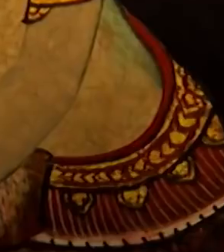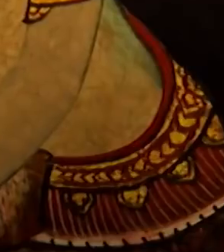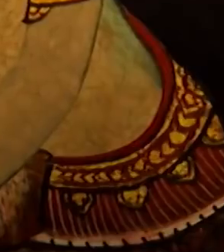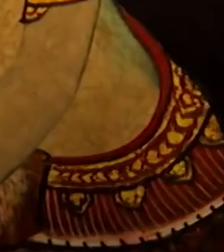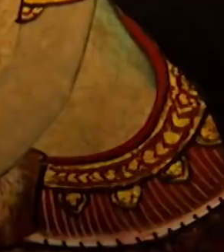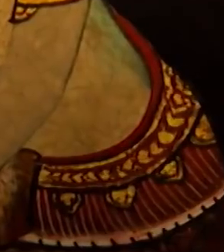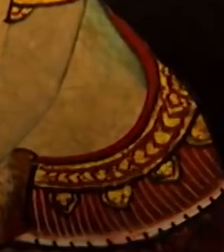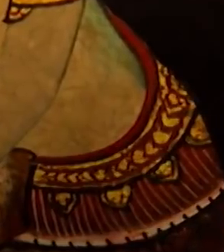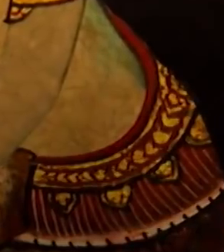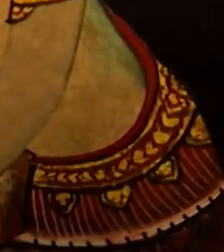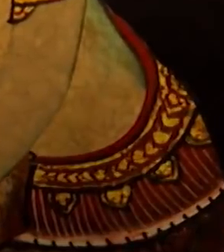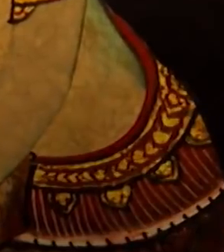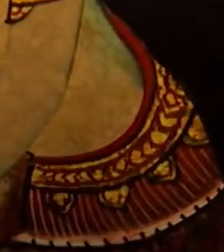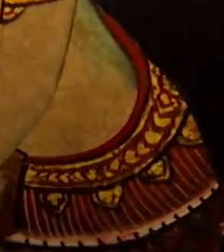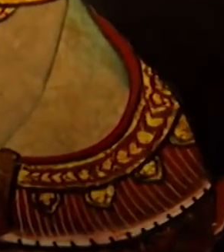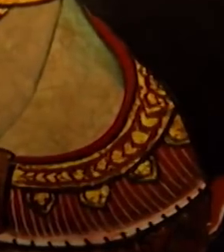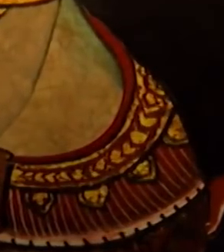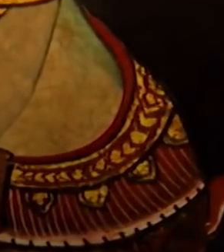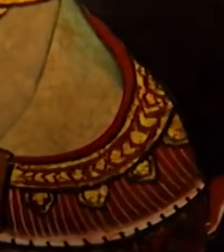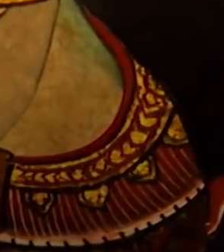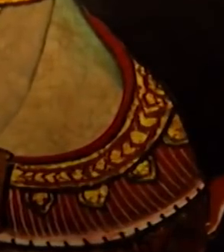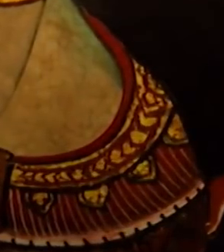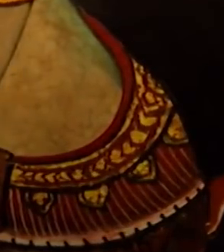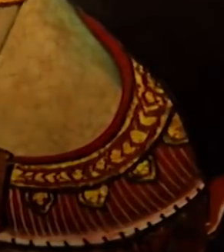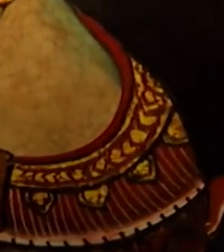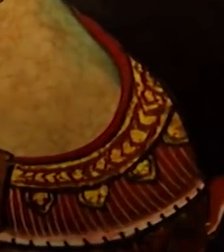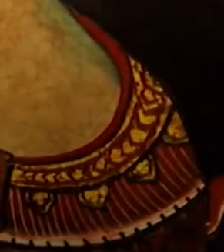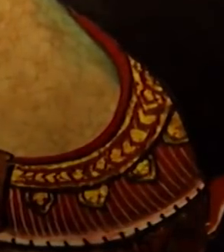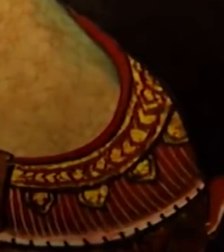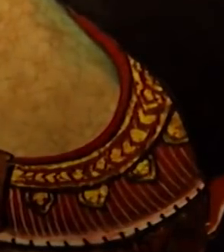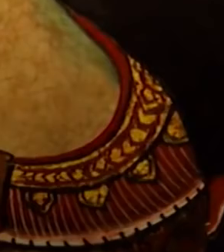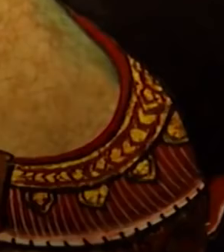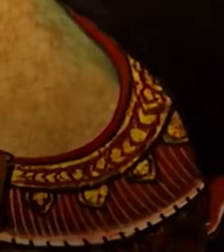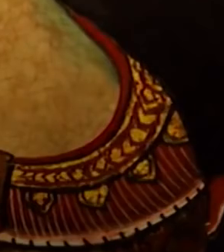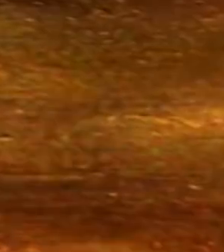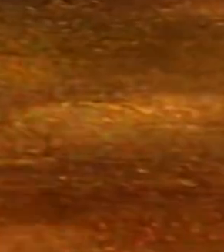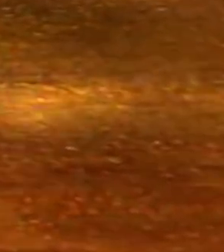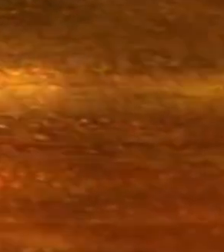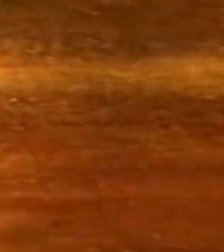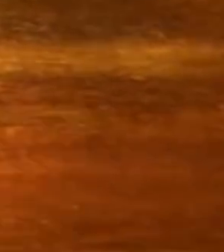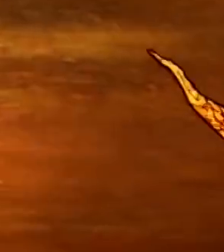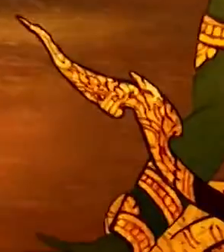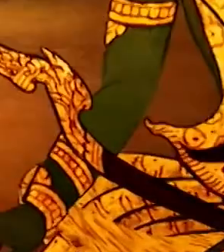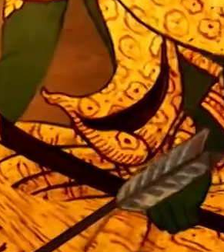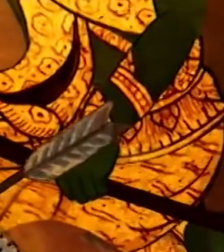แต่อยู่ที่นี่มาช้านานเพิ่งเห็นพระอาจารย์วันนี้เฮ้ยเฮ้ย